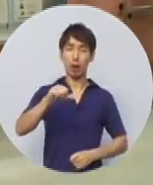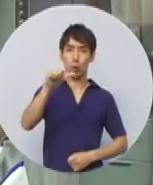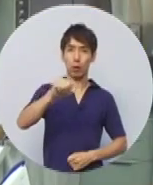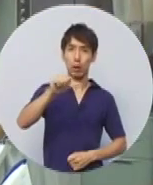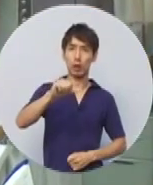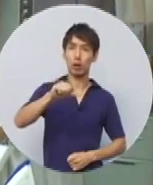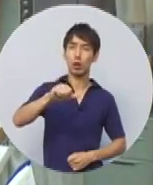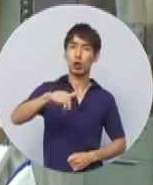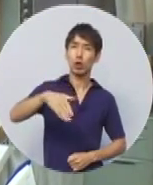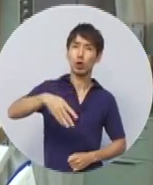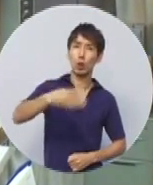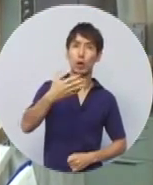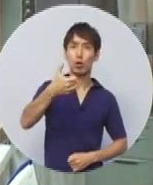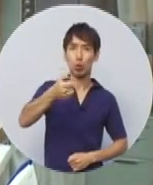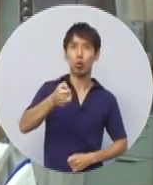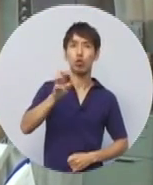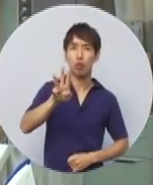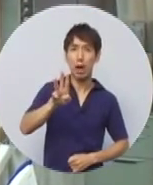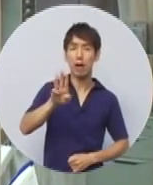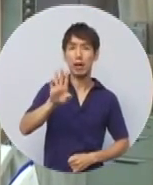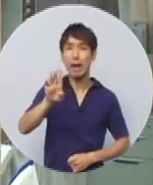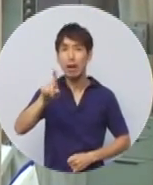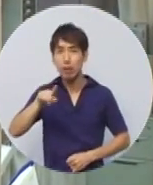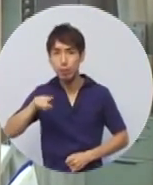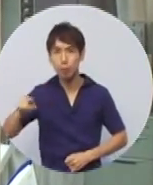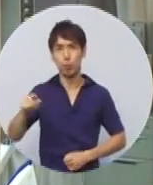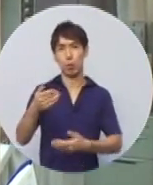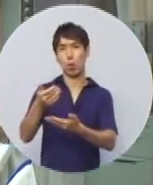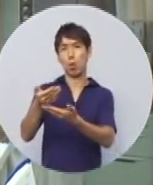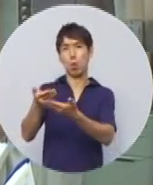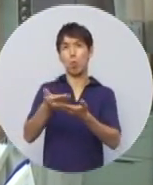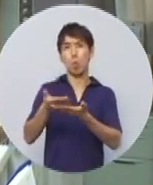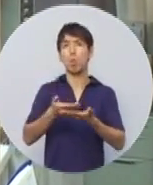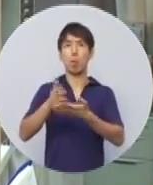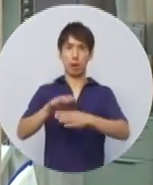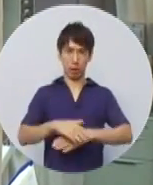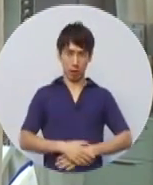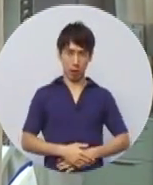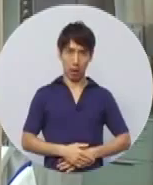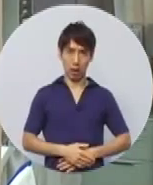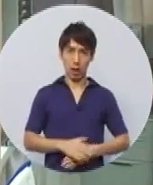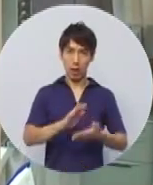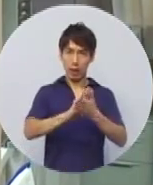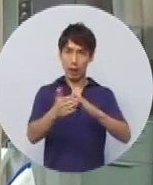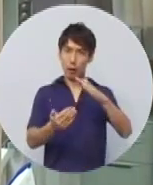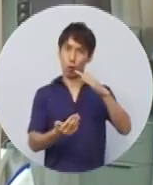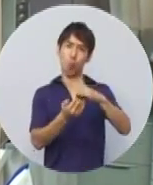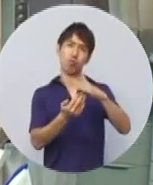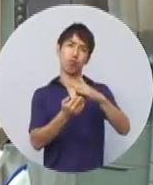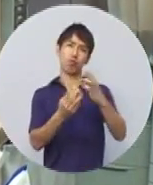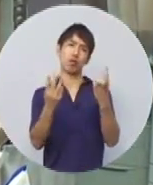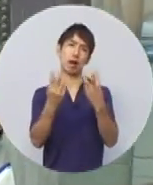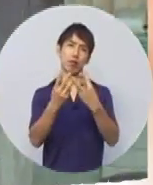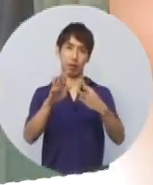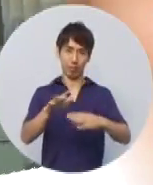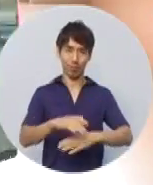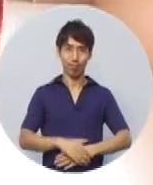15,453 件の小児救急外来を受け入れました。この数字は県内トップクラスの水準となっています